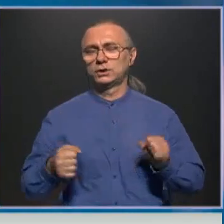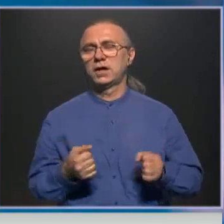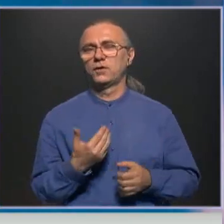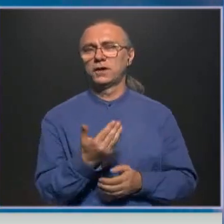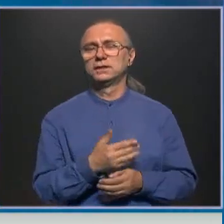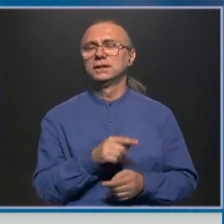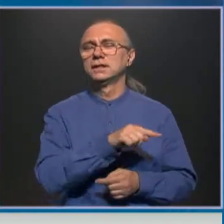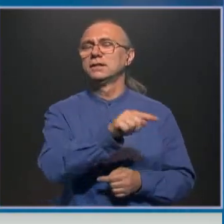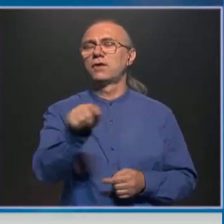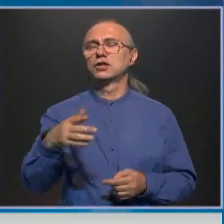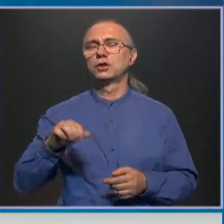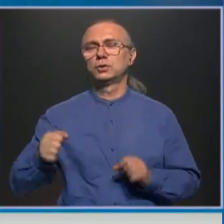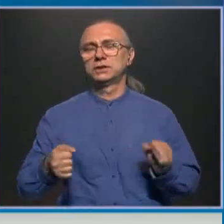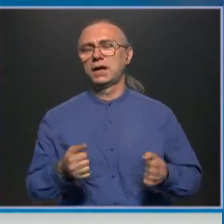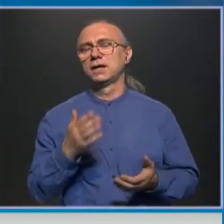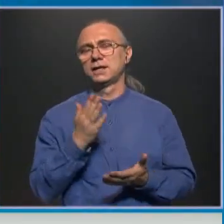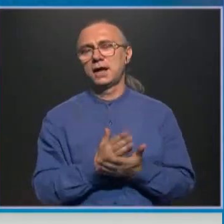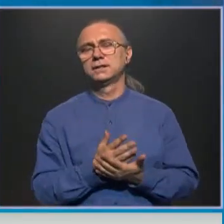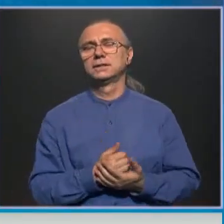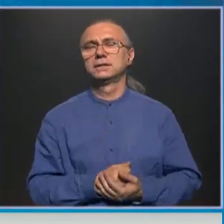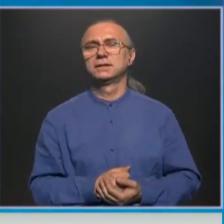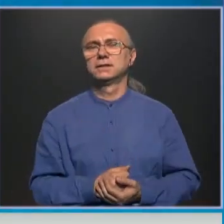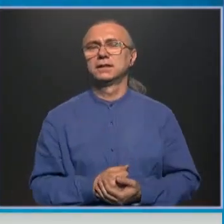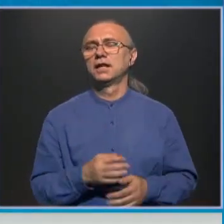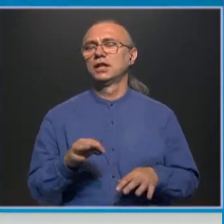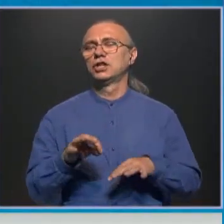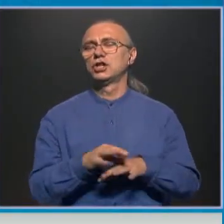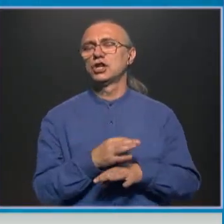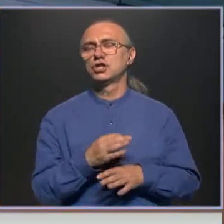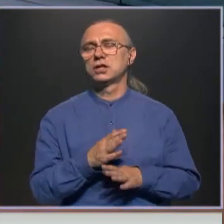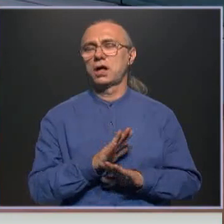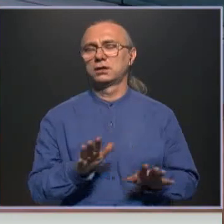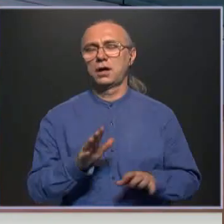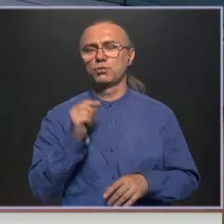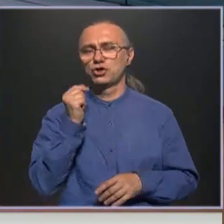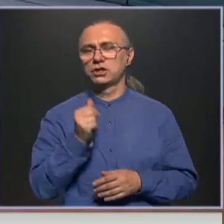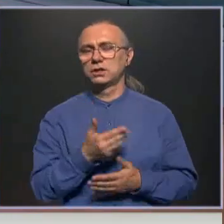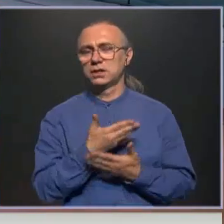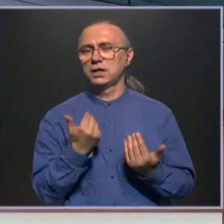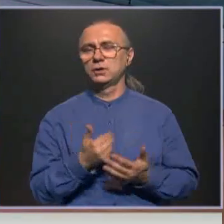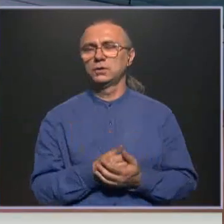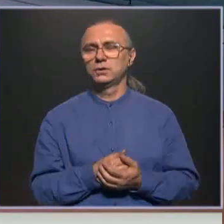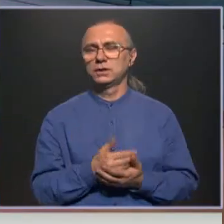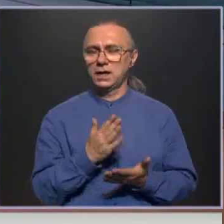Есть среди ваших друзей просто, ну, не женатые мужчины? Сколько? Несколько десятков?